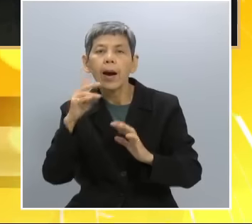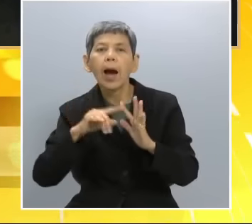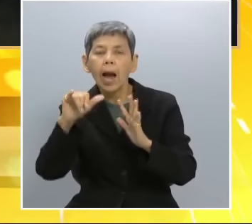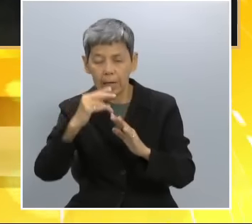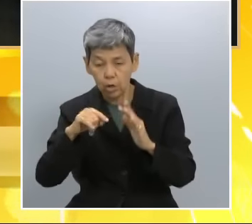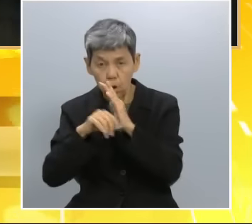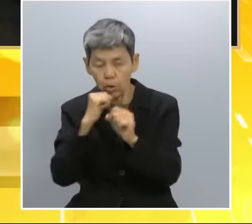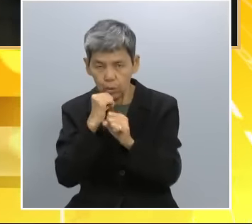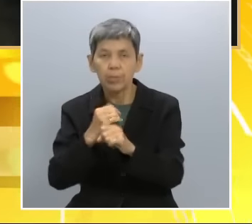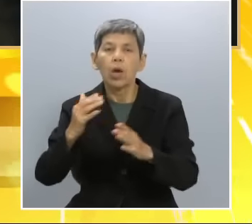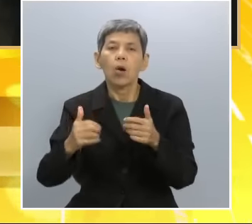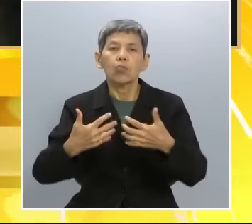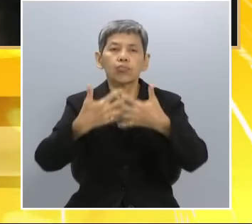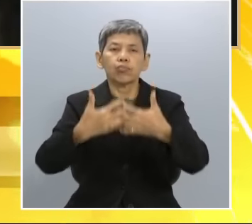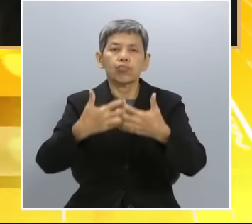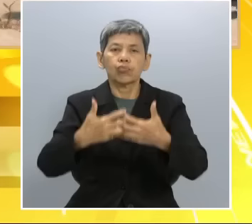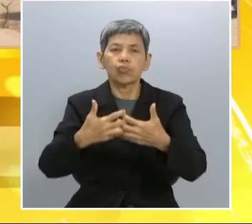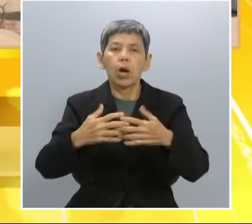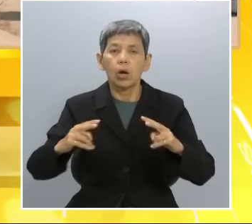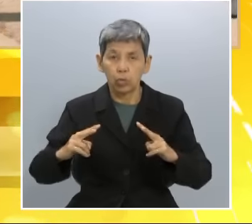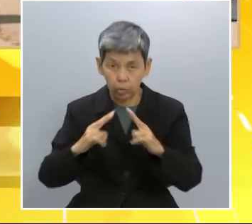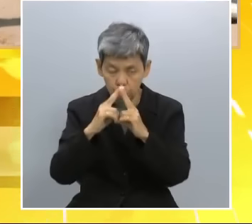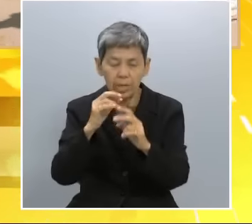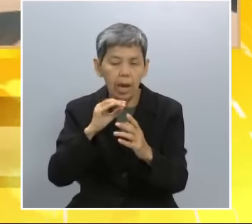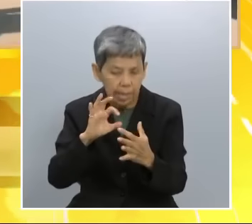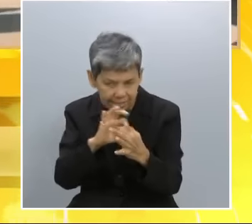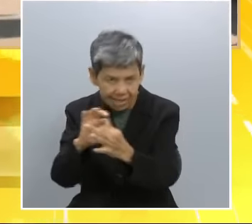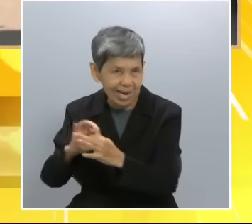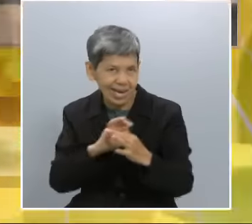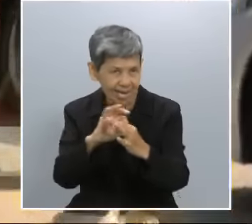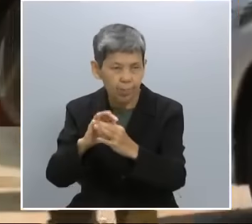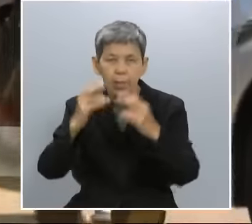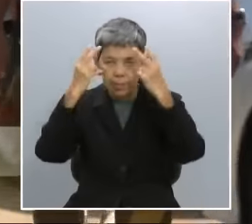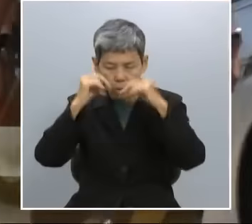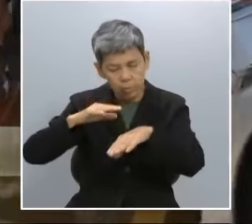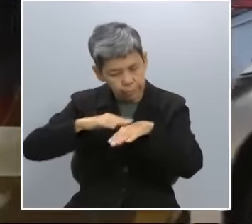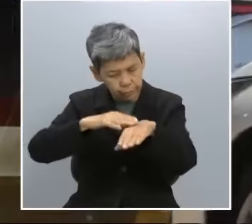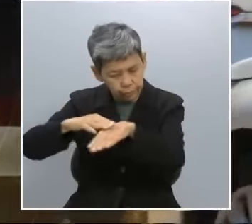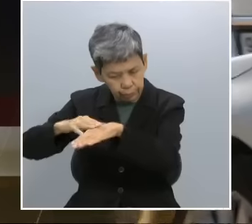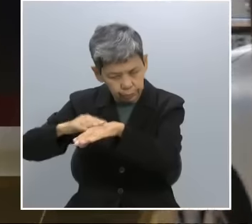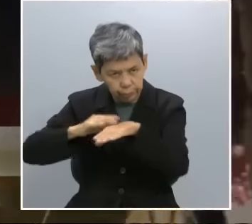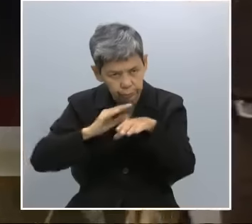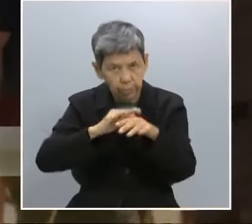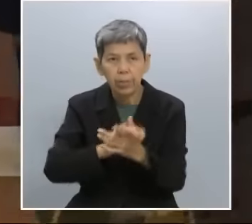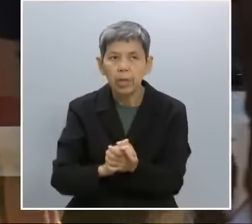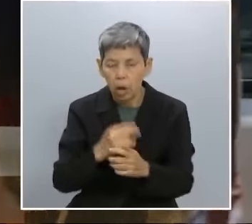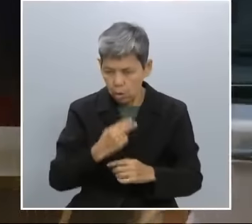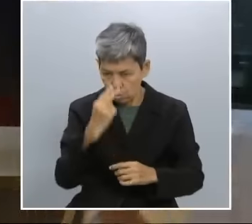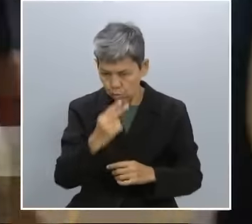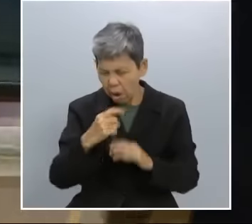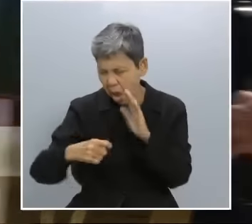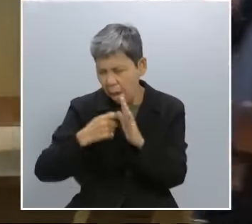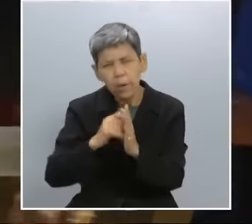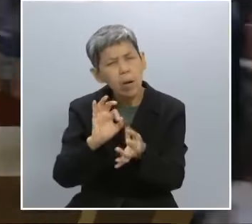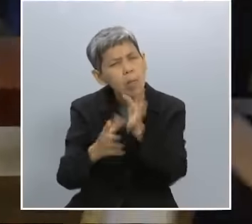ร้อมกับรัฐมนตรีอุตสาหกรรมและรัฐมนตรีที่เกี่ยวข้องนายกสั่งการให้ตำรวจภูธรภาค2ตรวจสอบสาเหตุไฟ